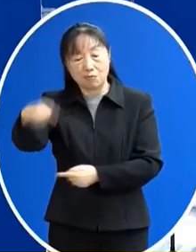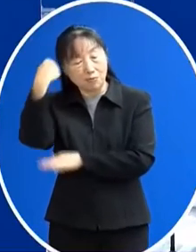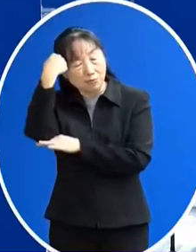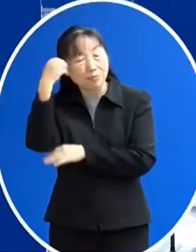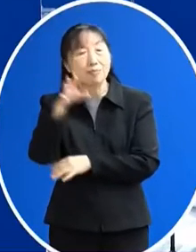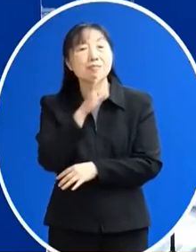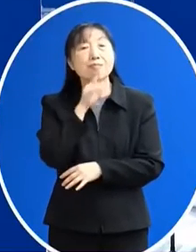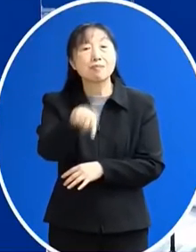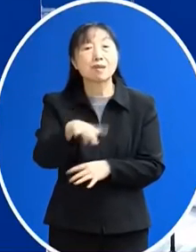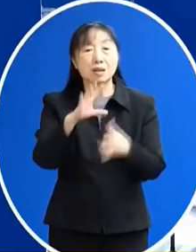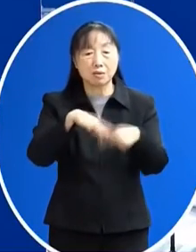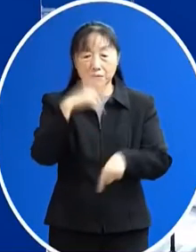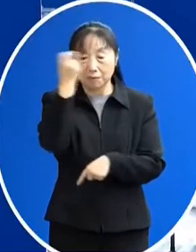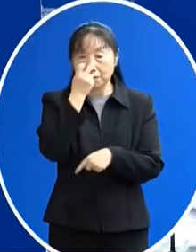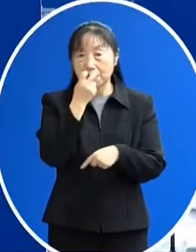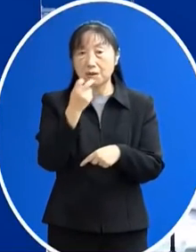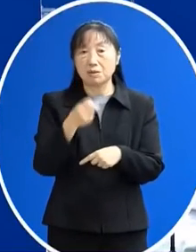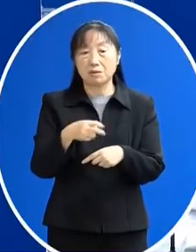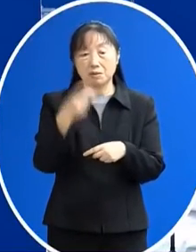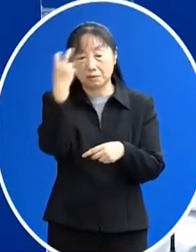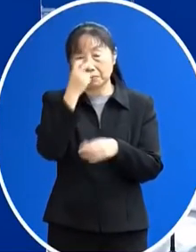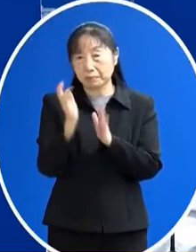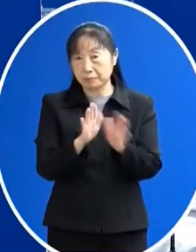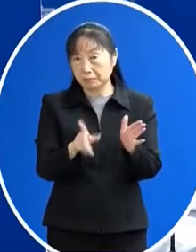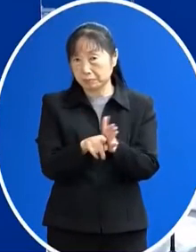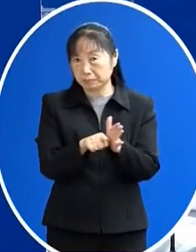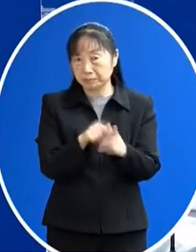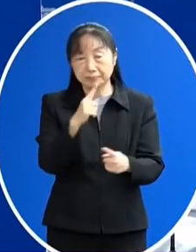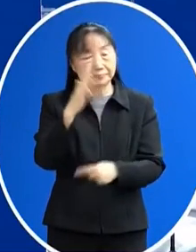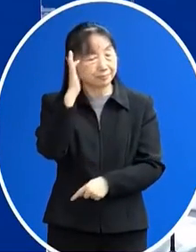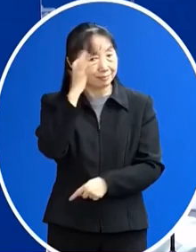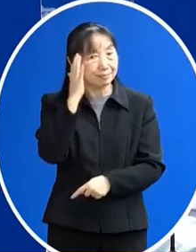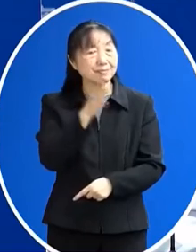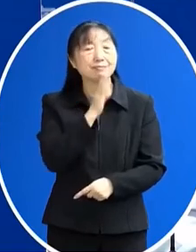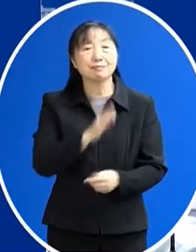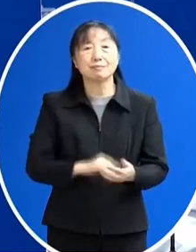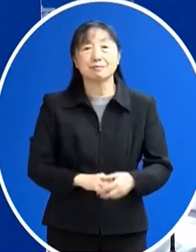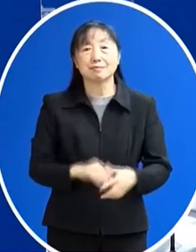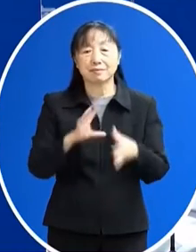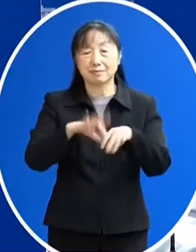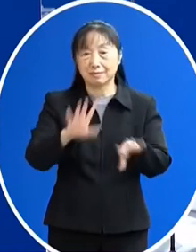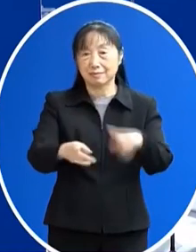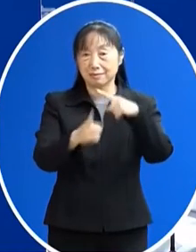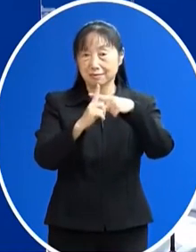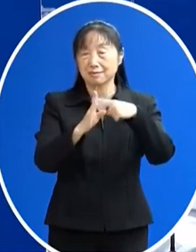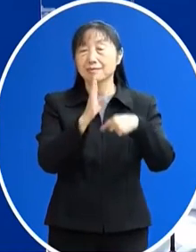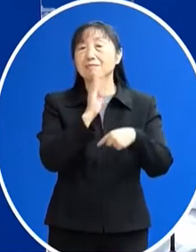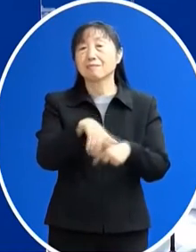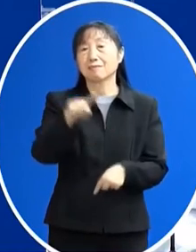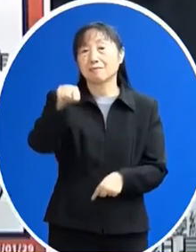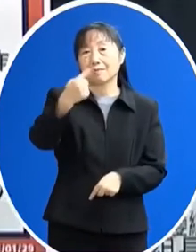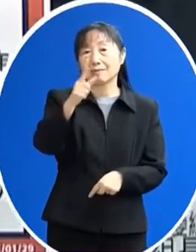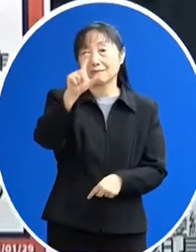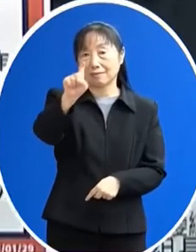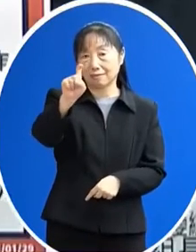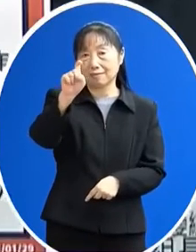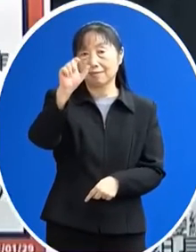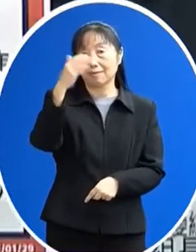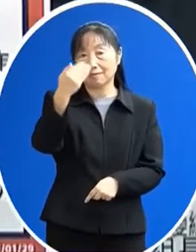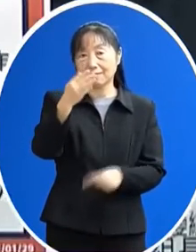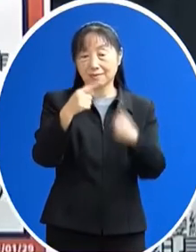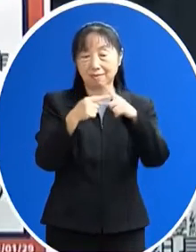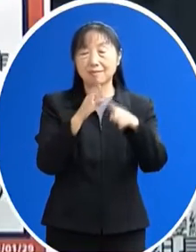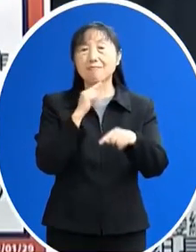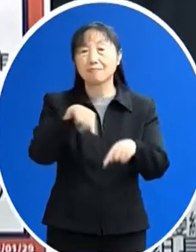管理起来的复杂度也比较高一点。那么整个说起来，目前总确诊的人数是119人，那其中包